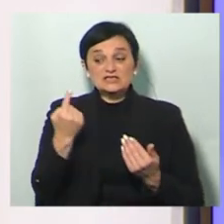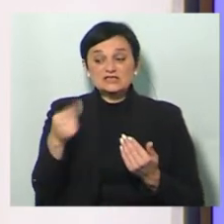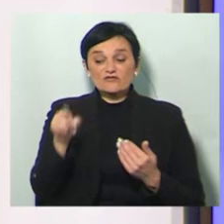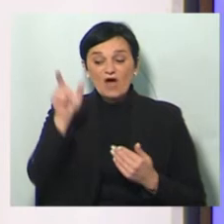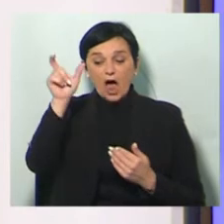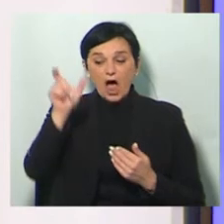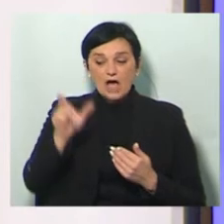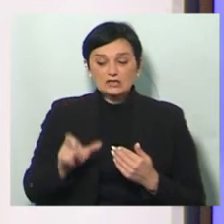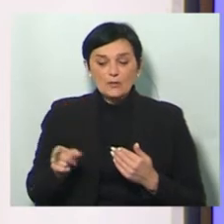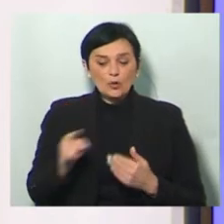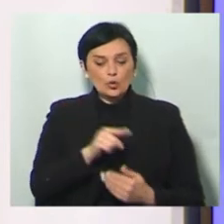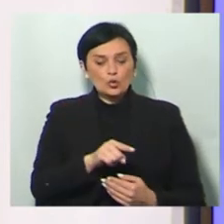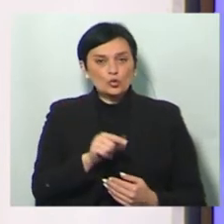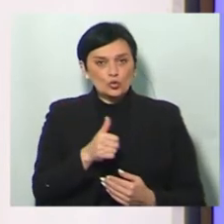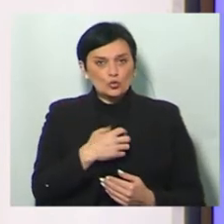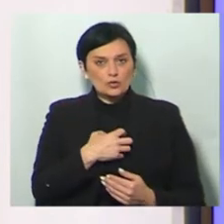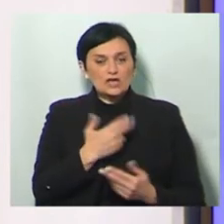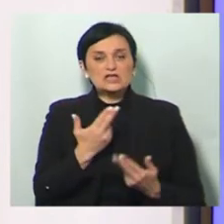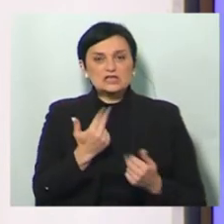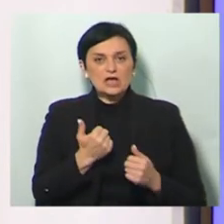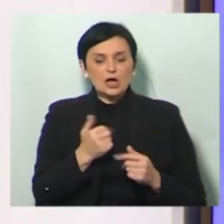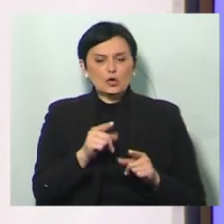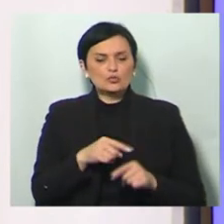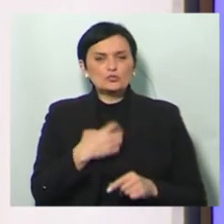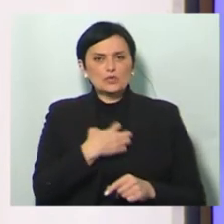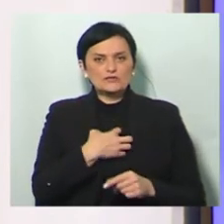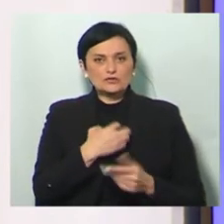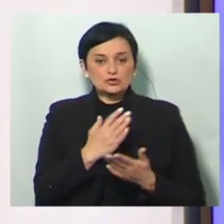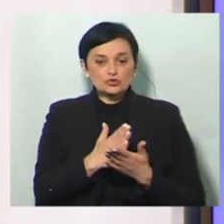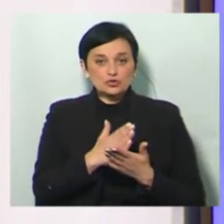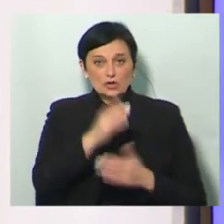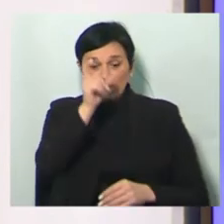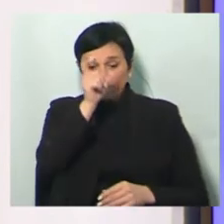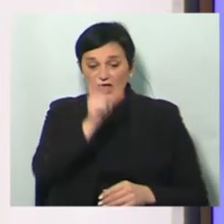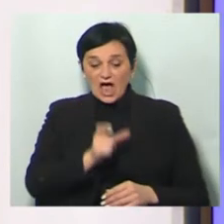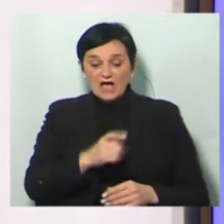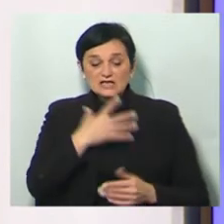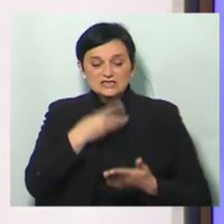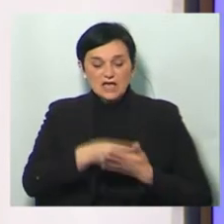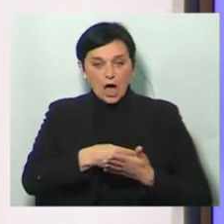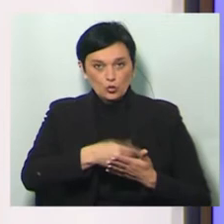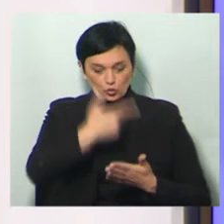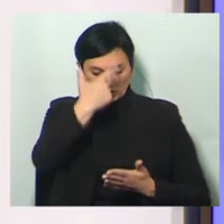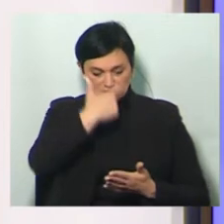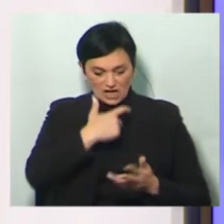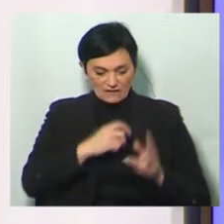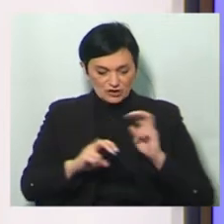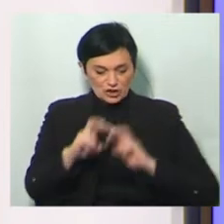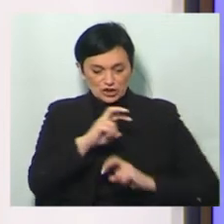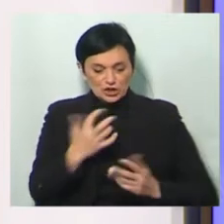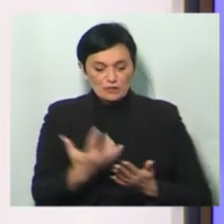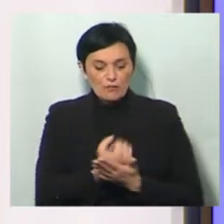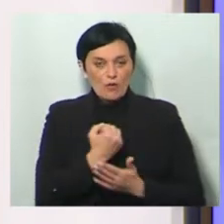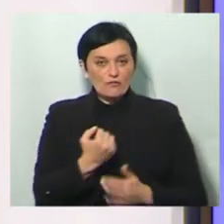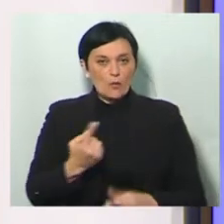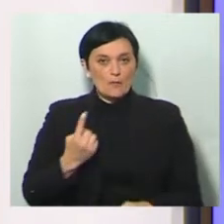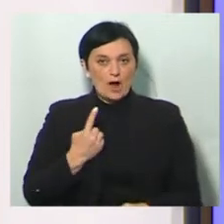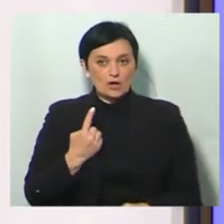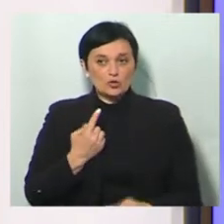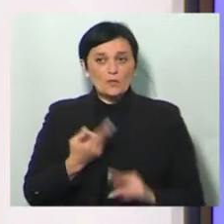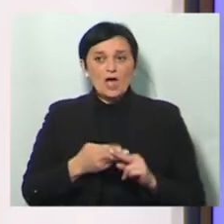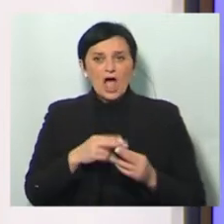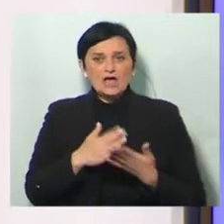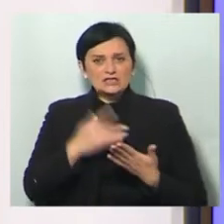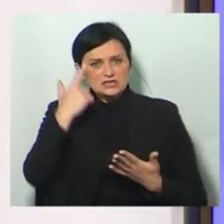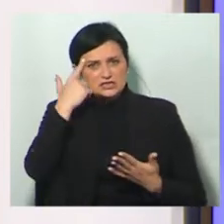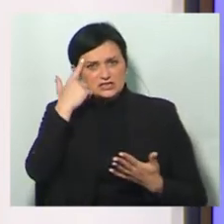ადამიანი და რამდენად მნიშვნელოვანია ადამიანმა იპოვოს საკუთარი თავი მარტოობაში. Ეს არის